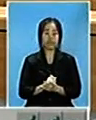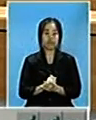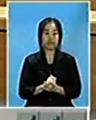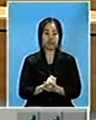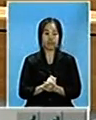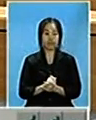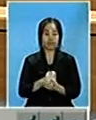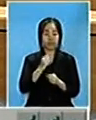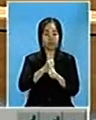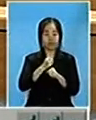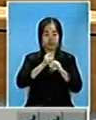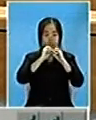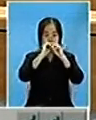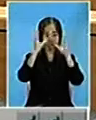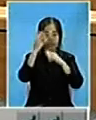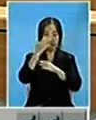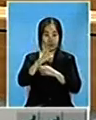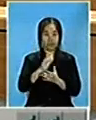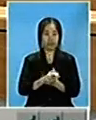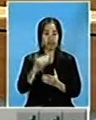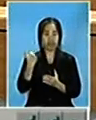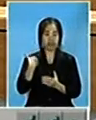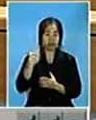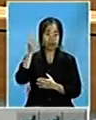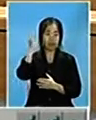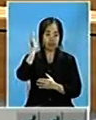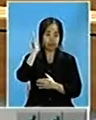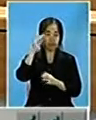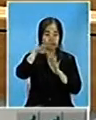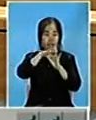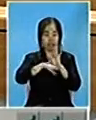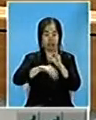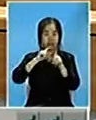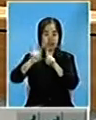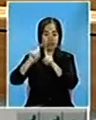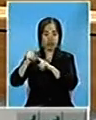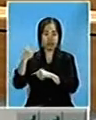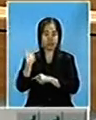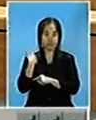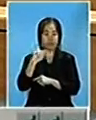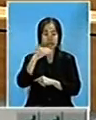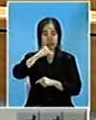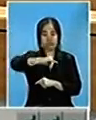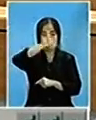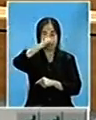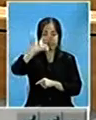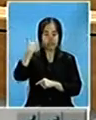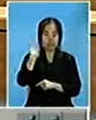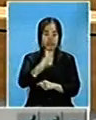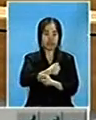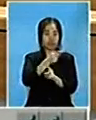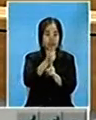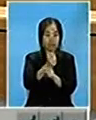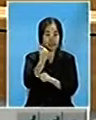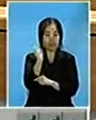เห็นนะครับแม้แต่หลายท่านที่อภิปรายไปว่าอาจจะบางอย่างถูกใจบางกลุ่มก็เ